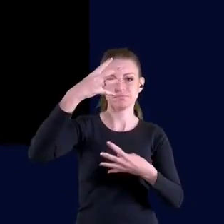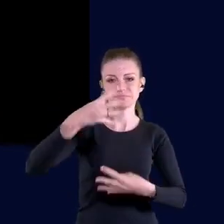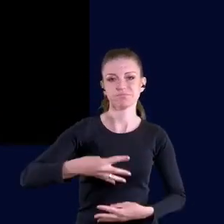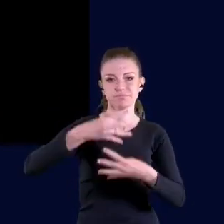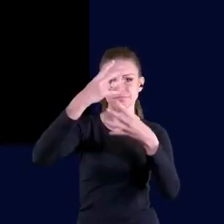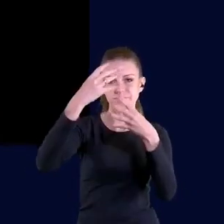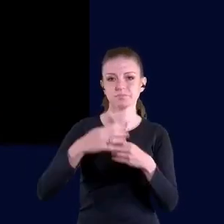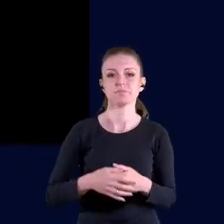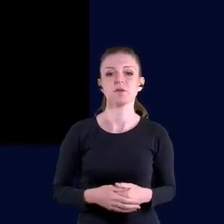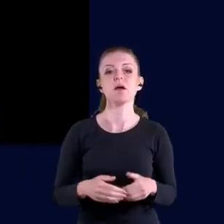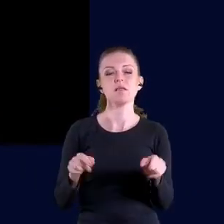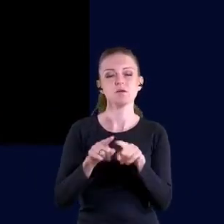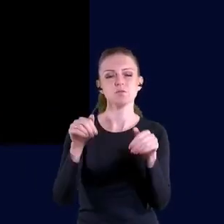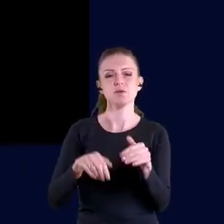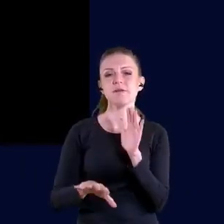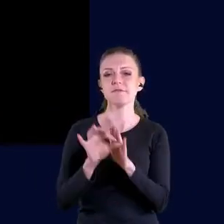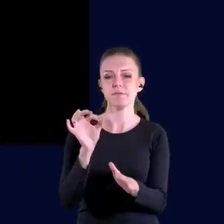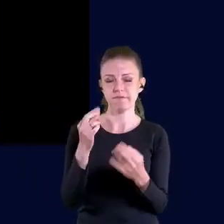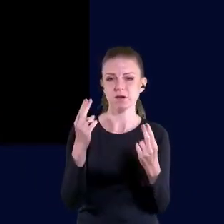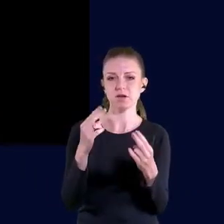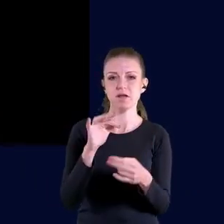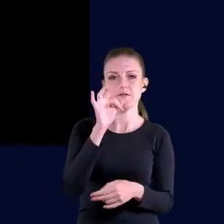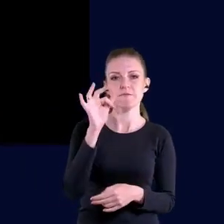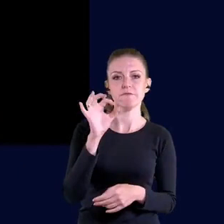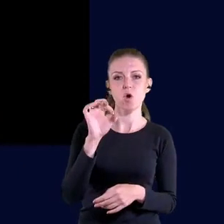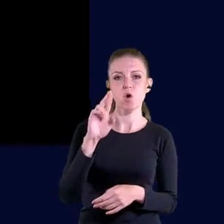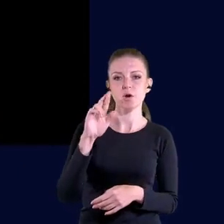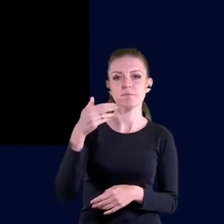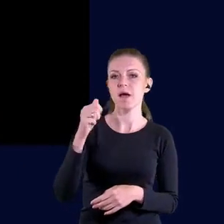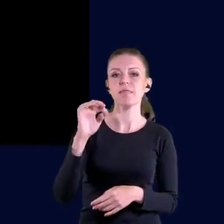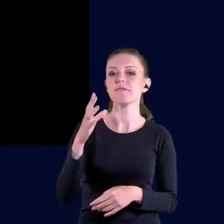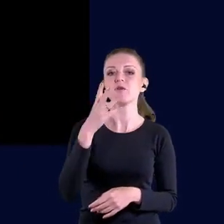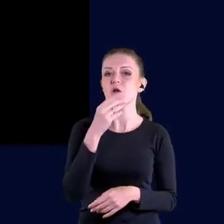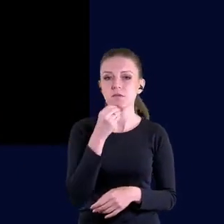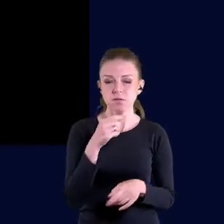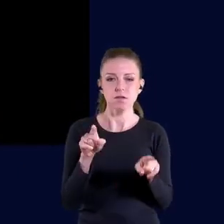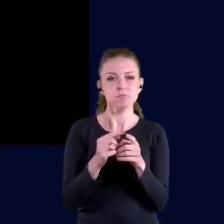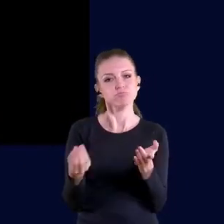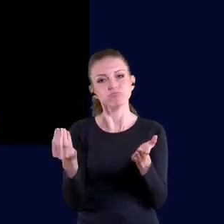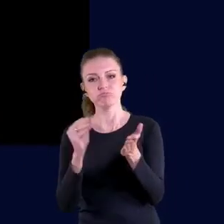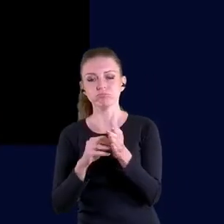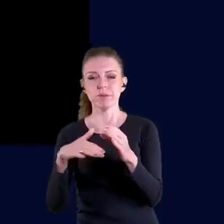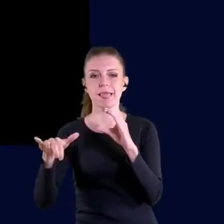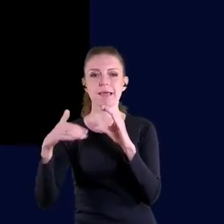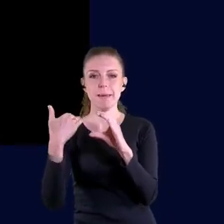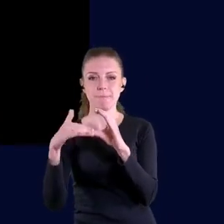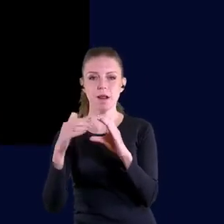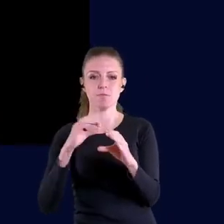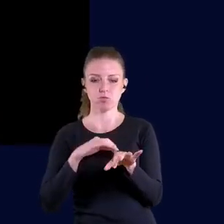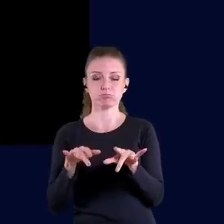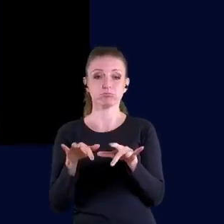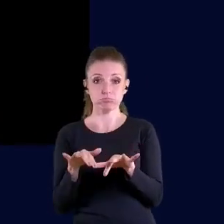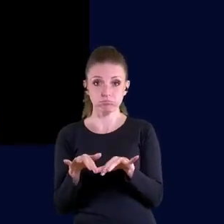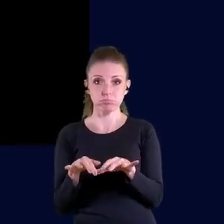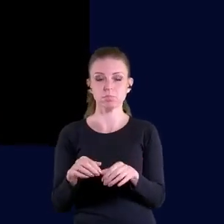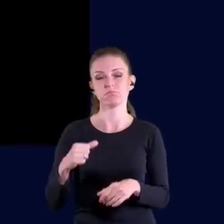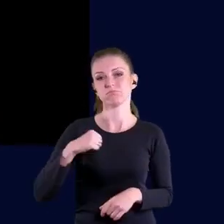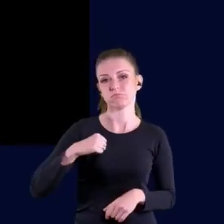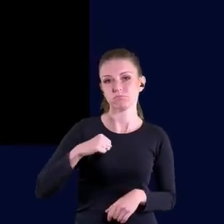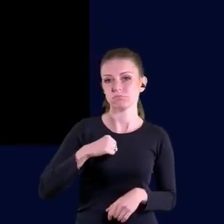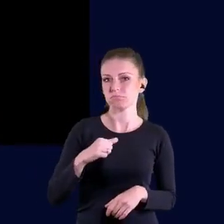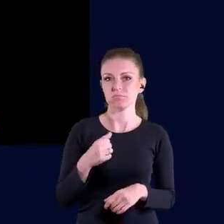w jakim chcemy otrzymać plik podać swój email i tak naprawdę w ciągu 3 kilkudziesięciu sekund otrzymujemy